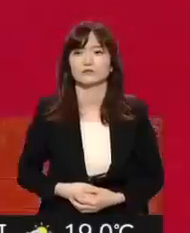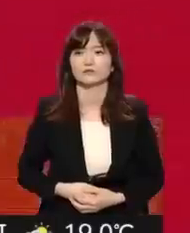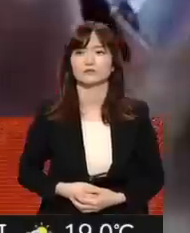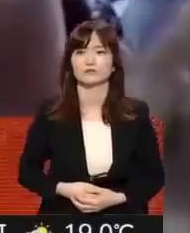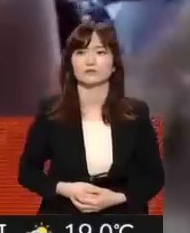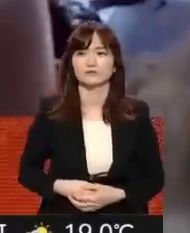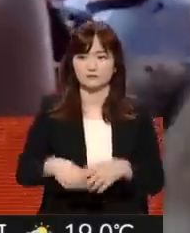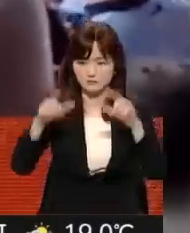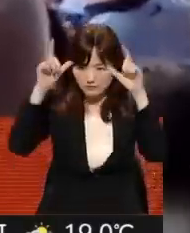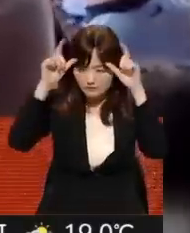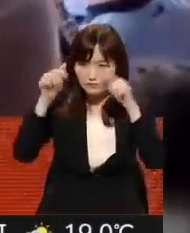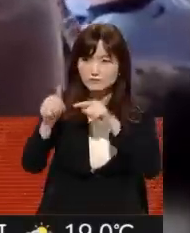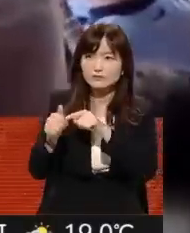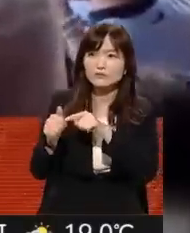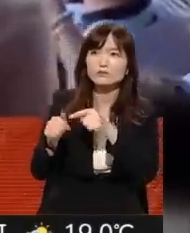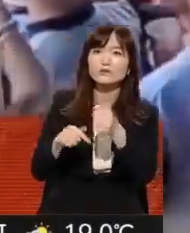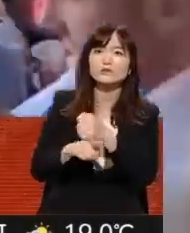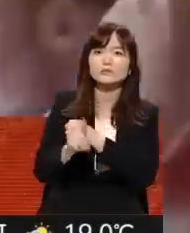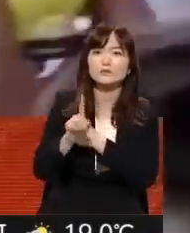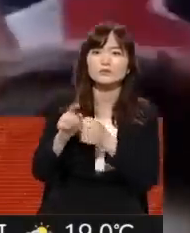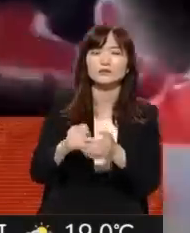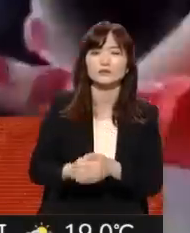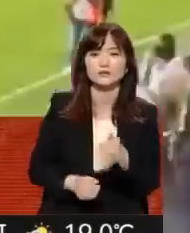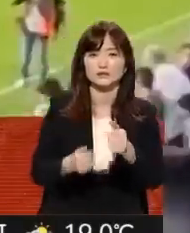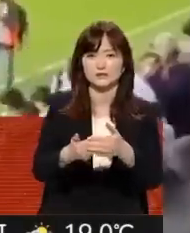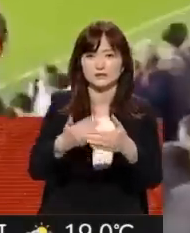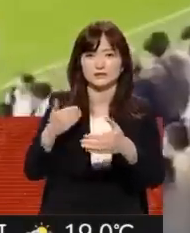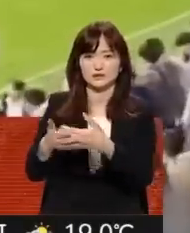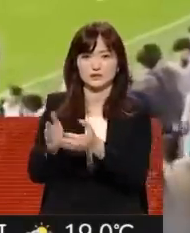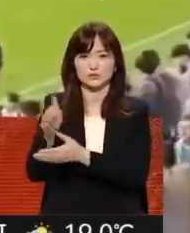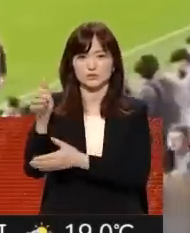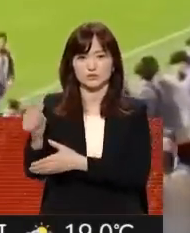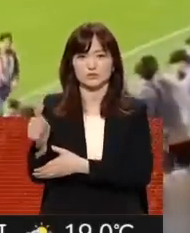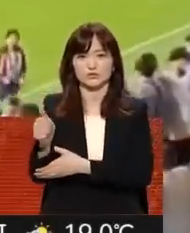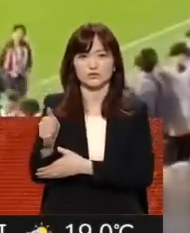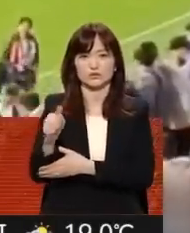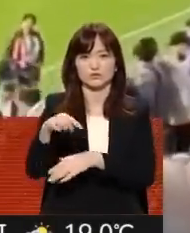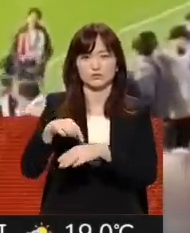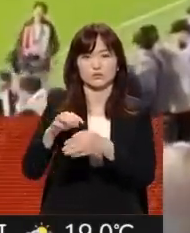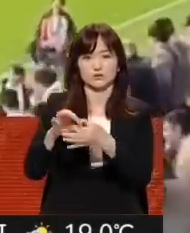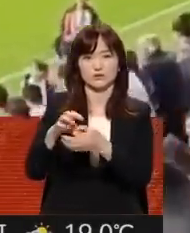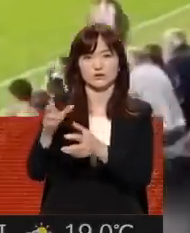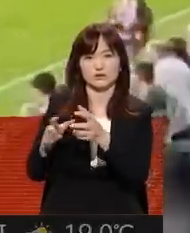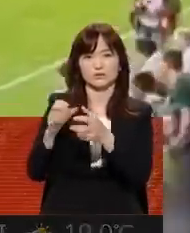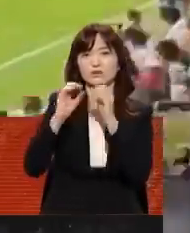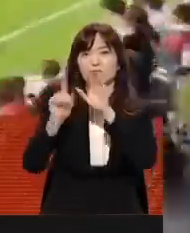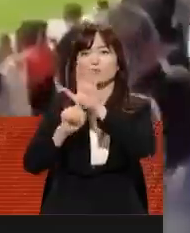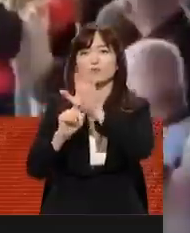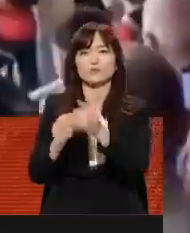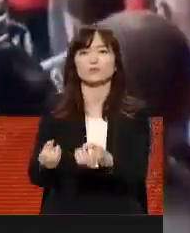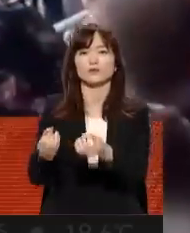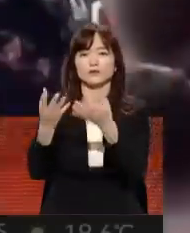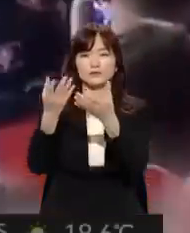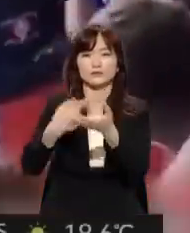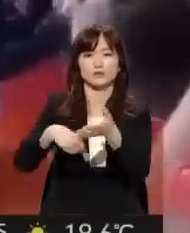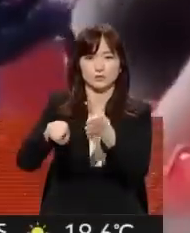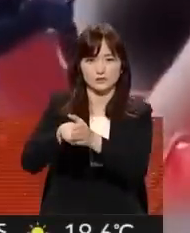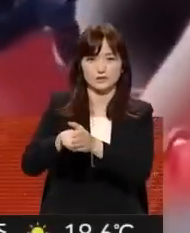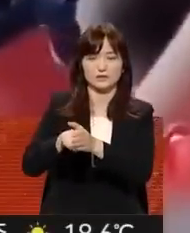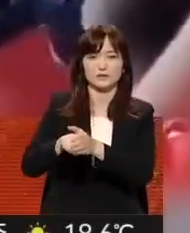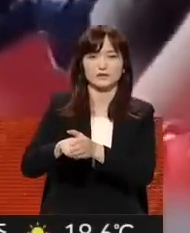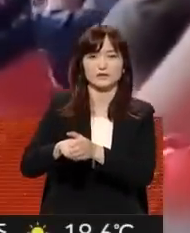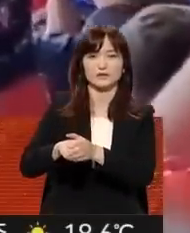뭐 이런 거 아니에요? 이유가 있었는데 경기 전에 구단주가 육류 사업을 하나 봅니다. 이 사업을 홍보하는 이벤트를 하기 위해서